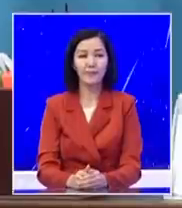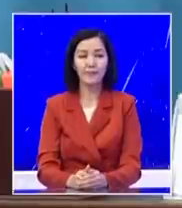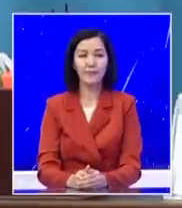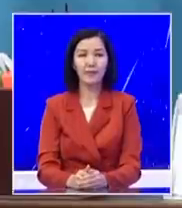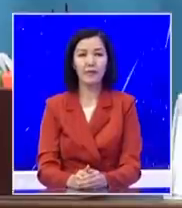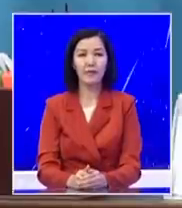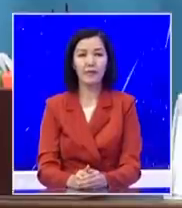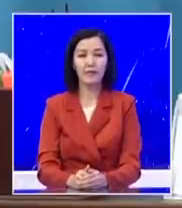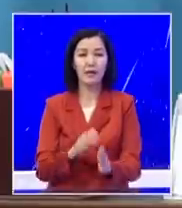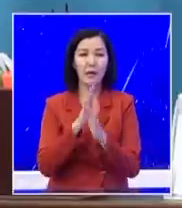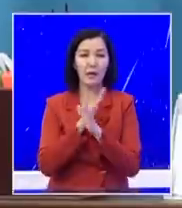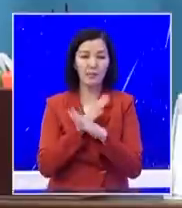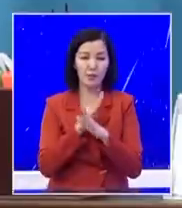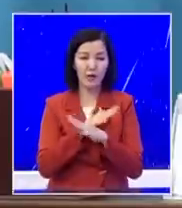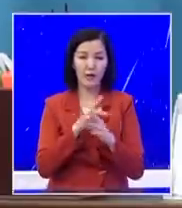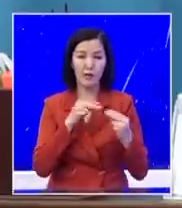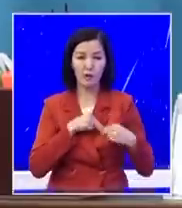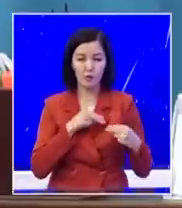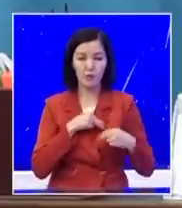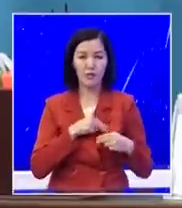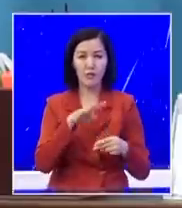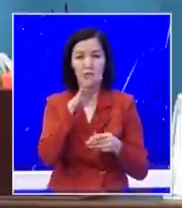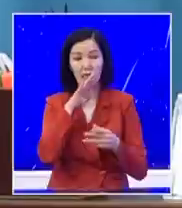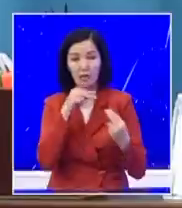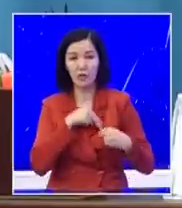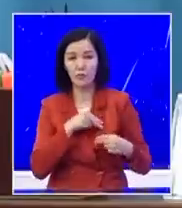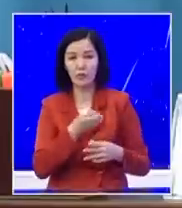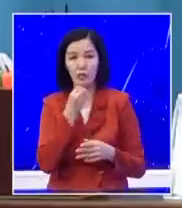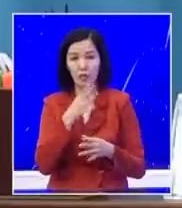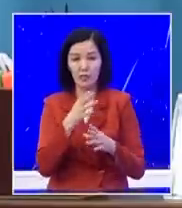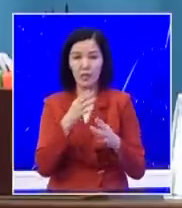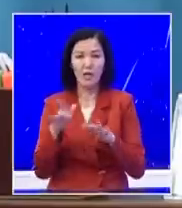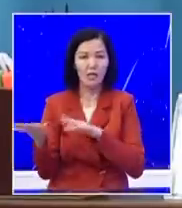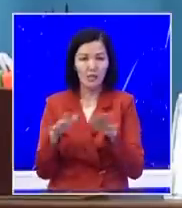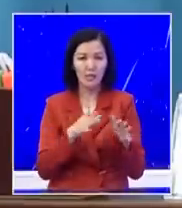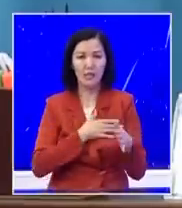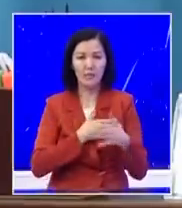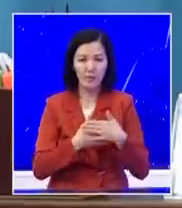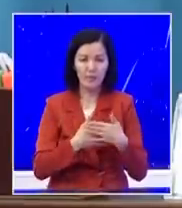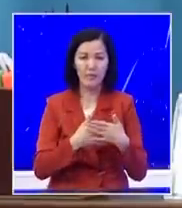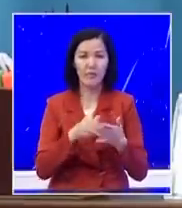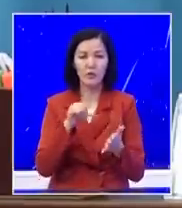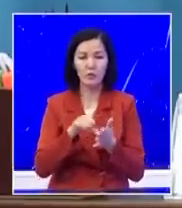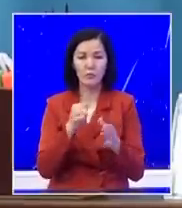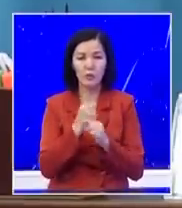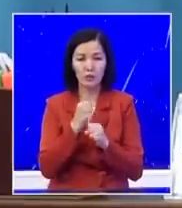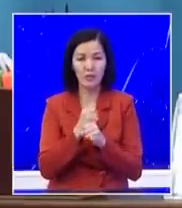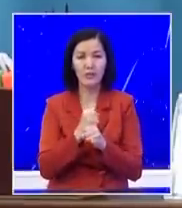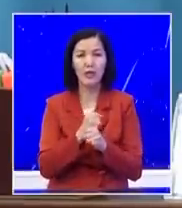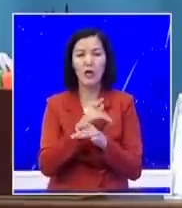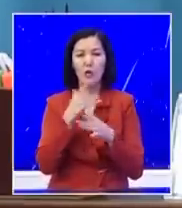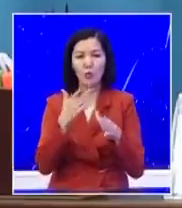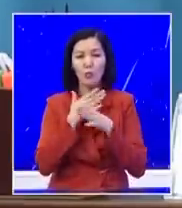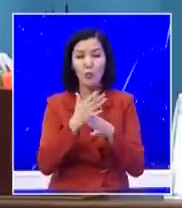Қапшағайда істегенде, текеліде де істегенде жамас деген жоқ. Қапшағайда да жақсы, көп көмек